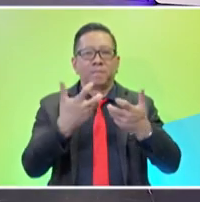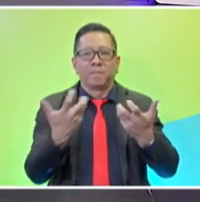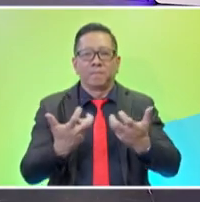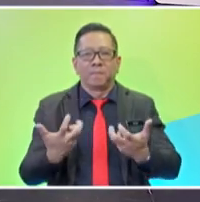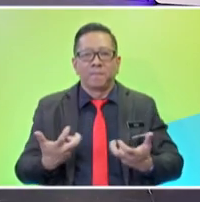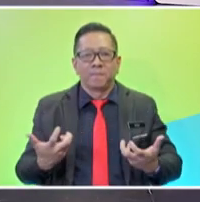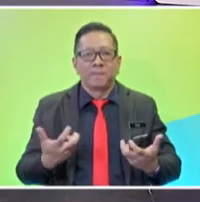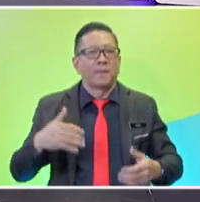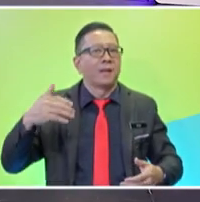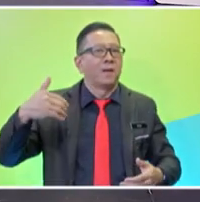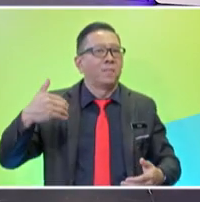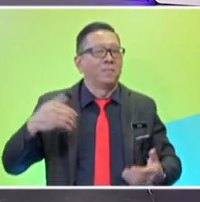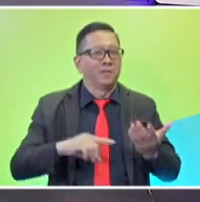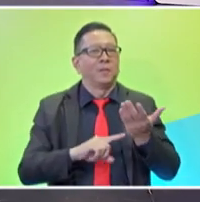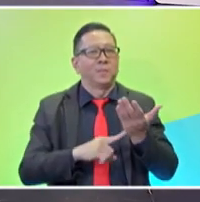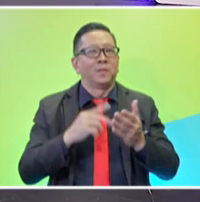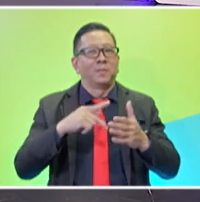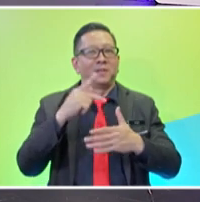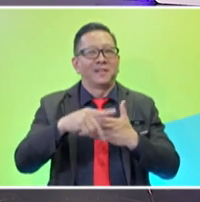papan iklan